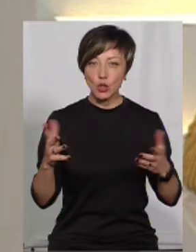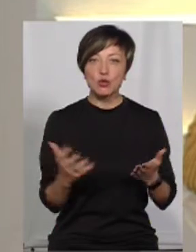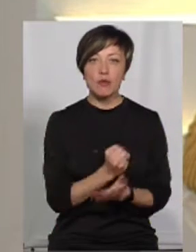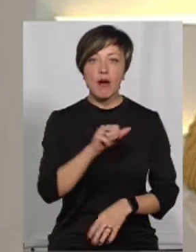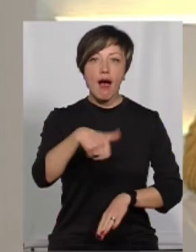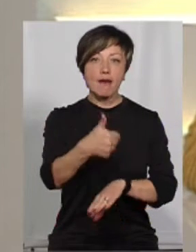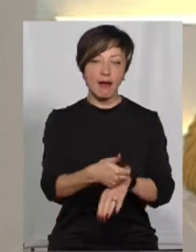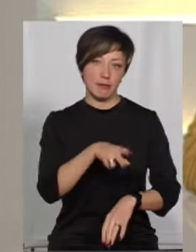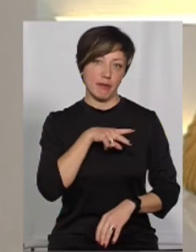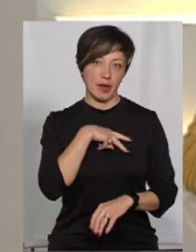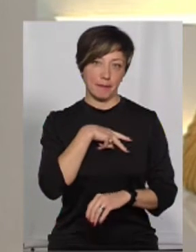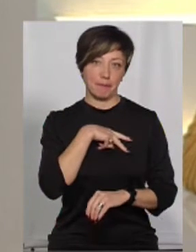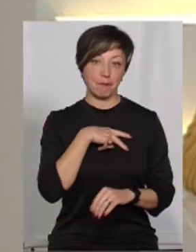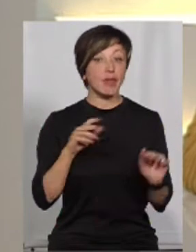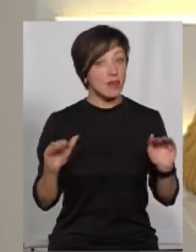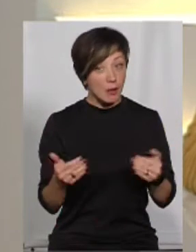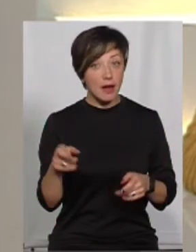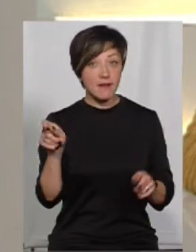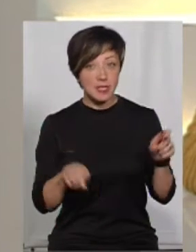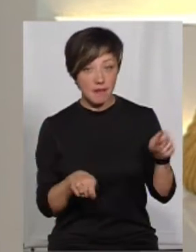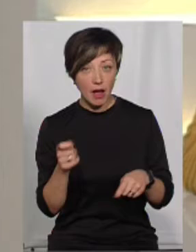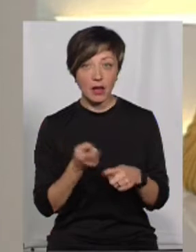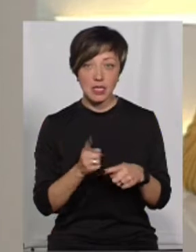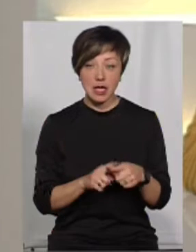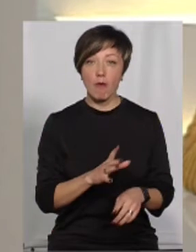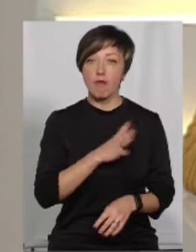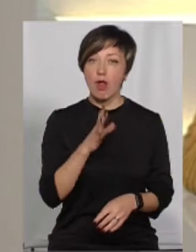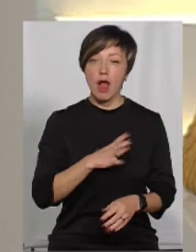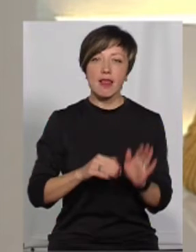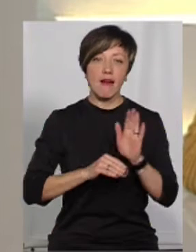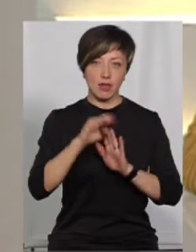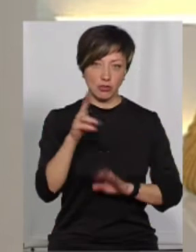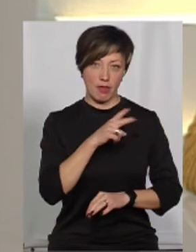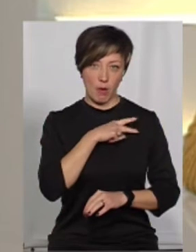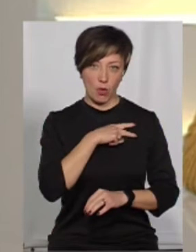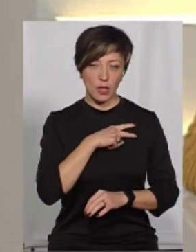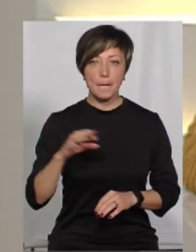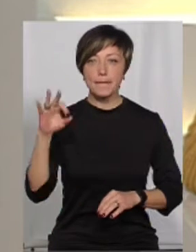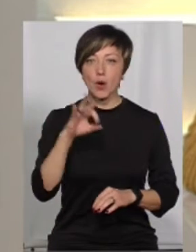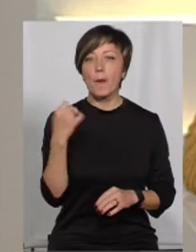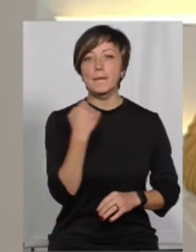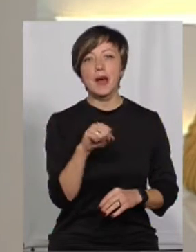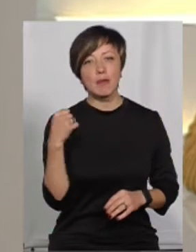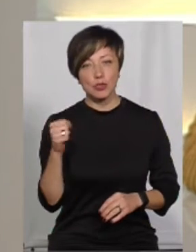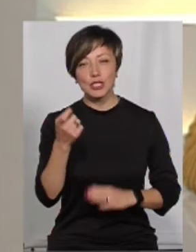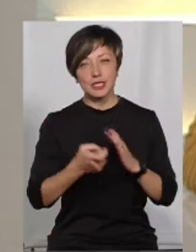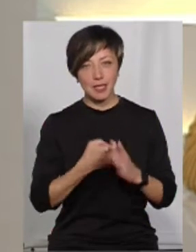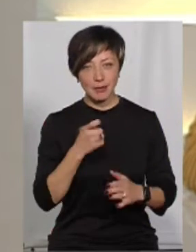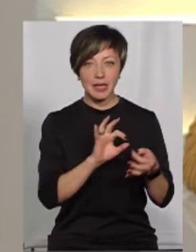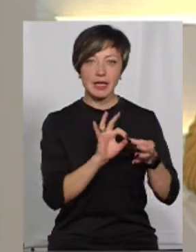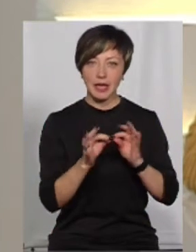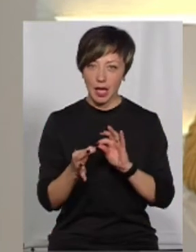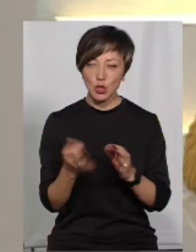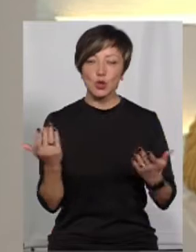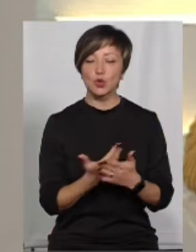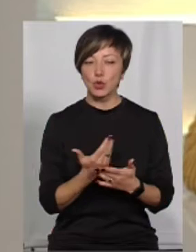здобув гран-прі в рамках фестивалю. Це була найвища нагорода. Про переможців дізнаємось